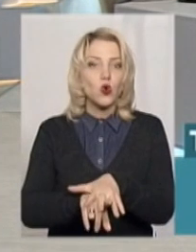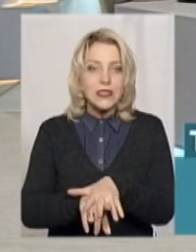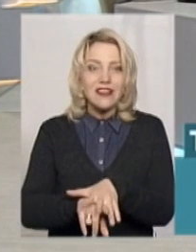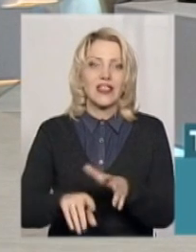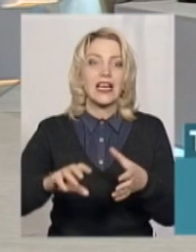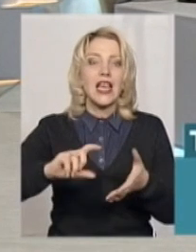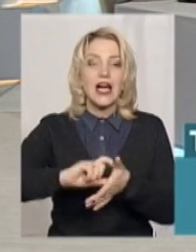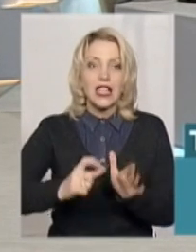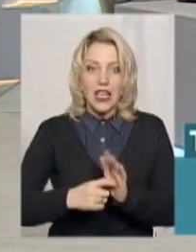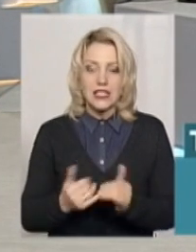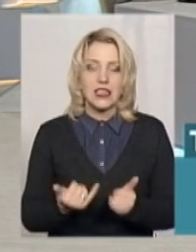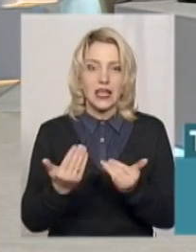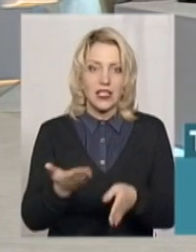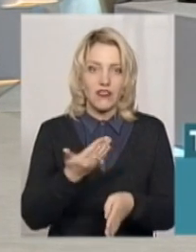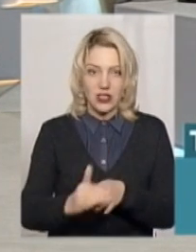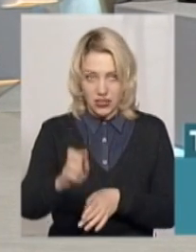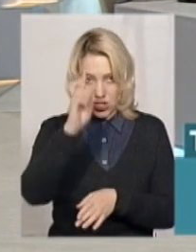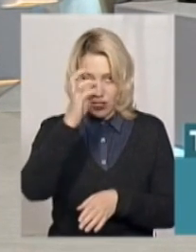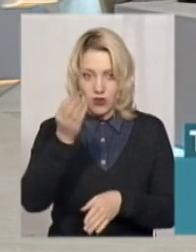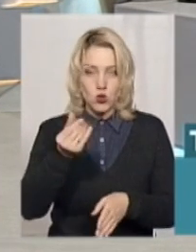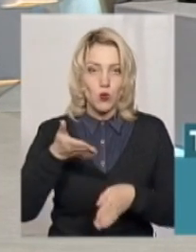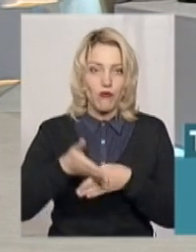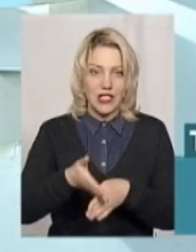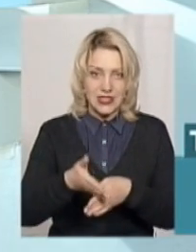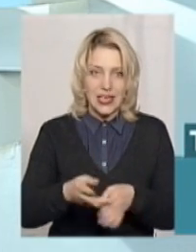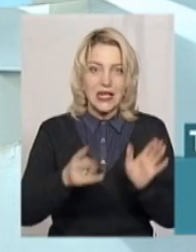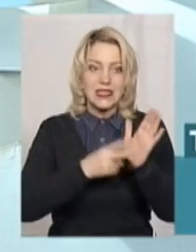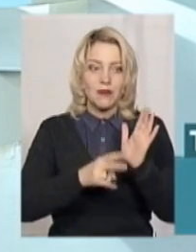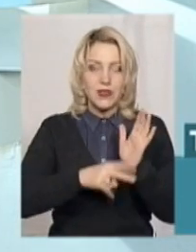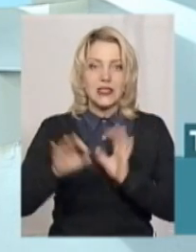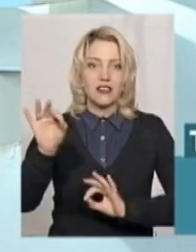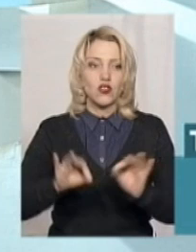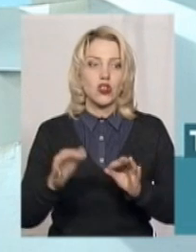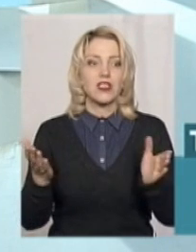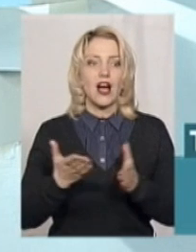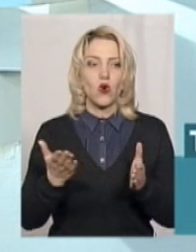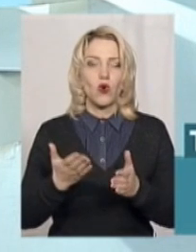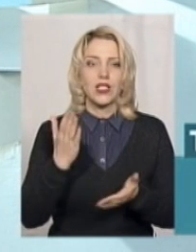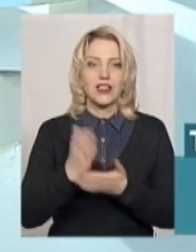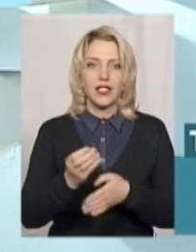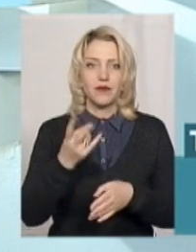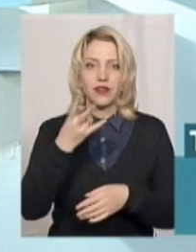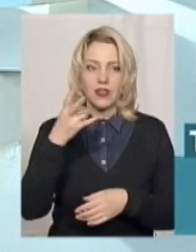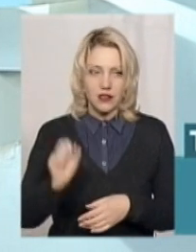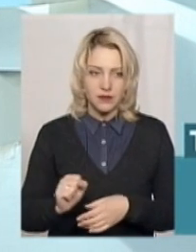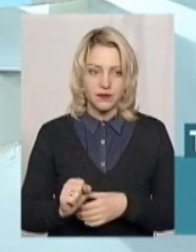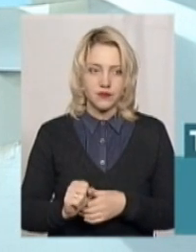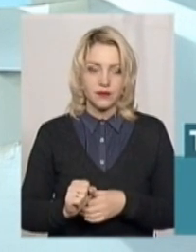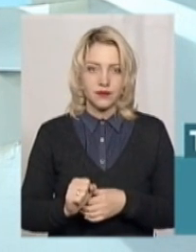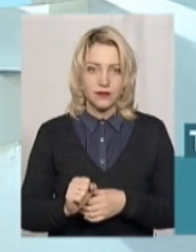класах, на них виділяється державна субвенція, 70% з якої йде на